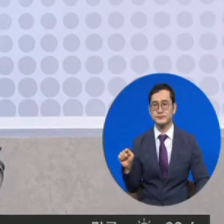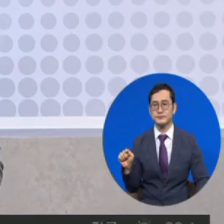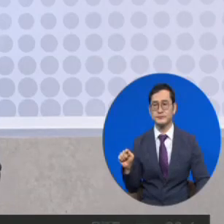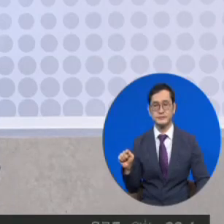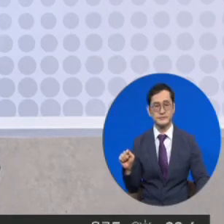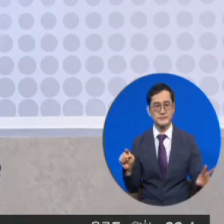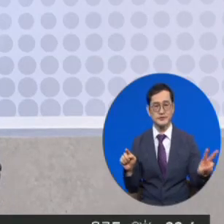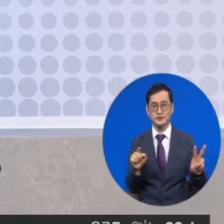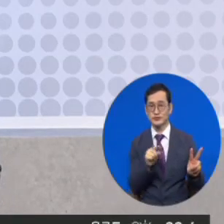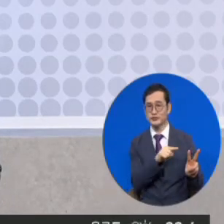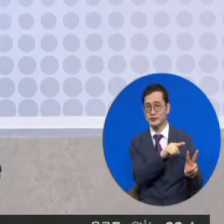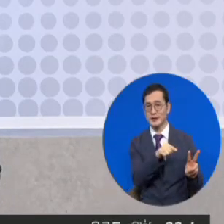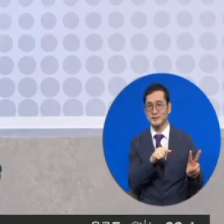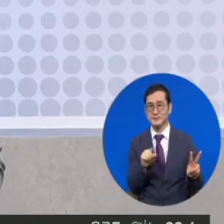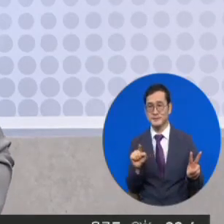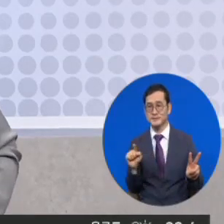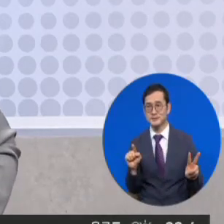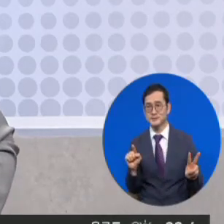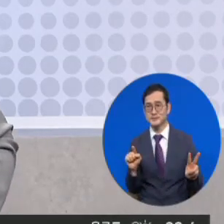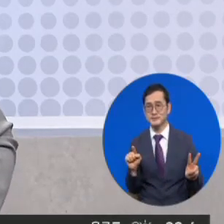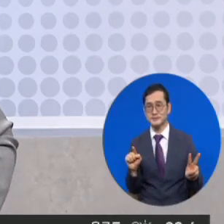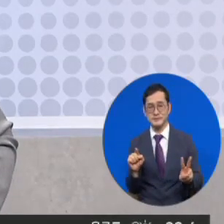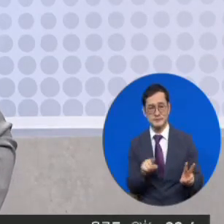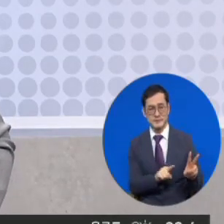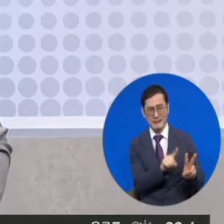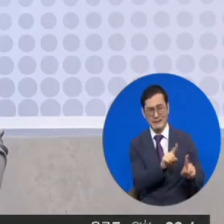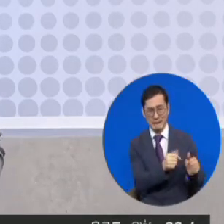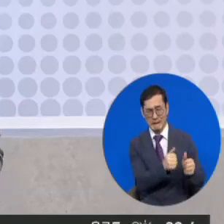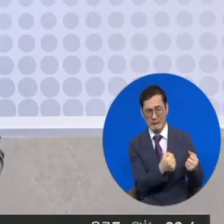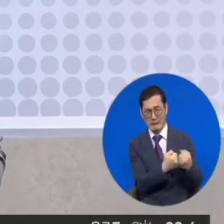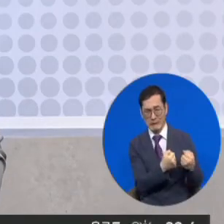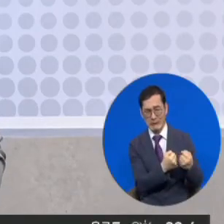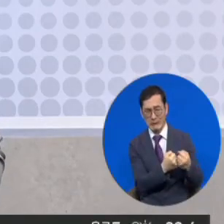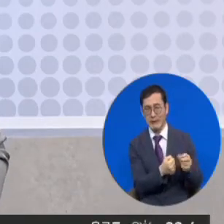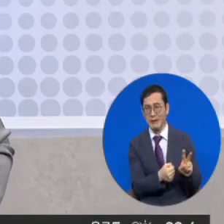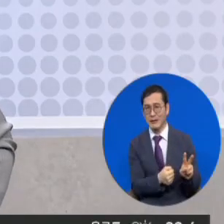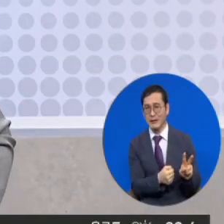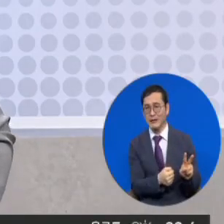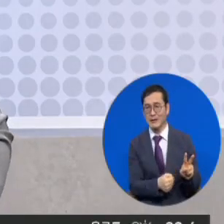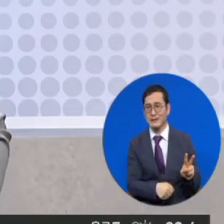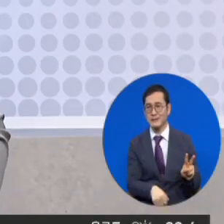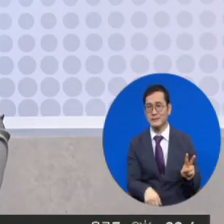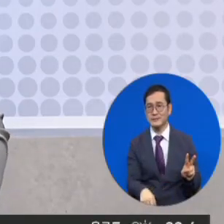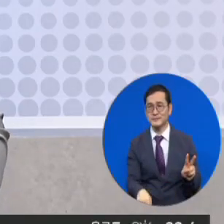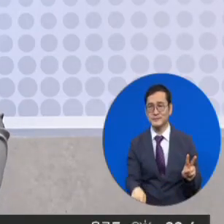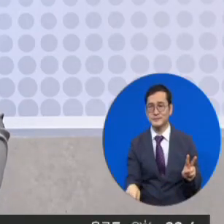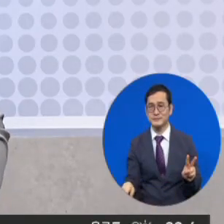이낙연, 이재명, 이재명, 이낙연 이두 후보가 2강 체제로 접전 중이기 때문에 둘 중에